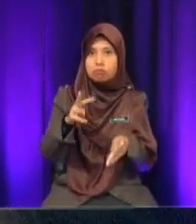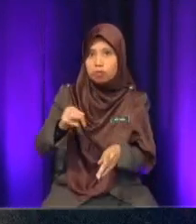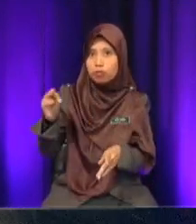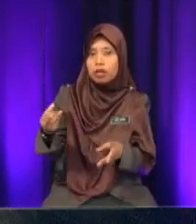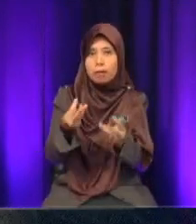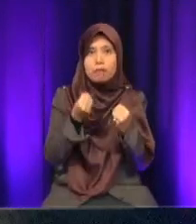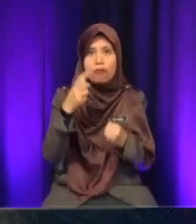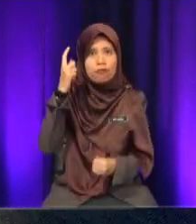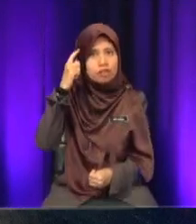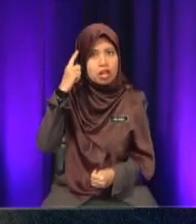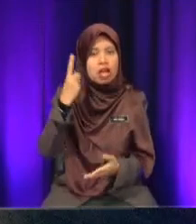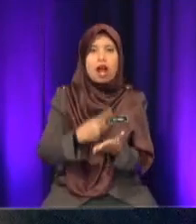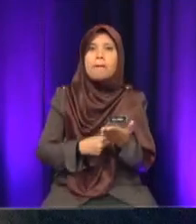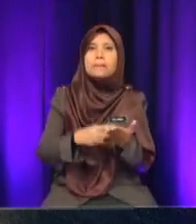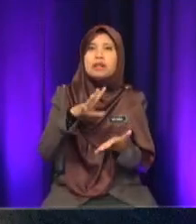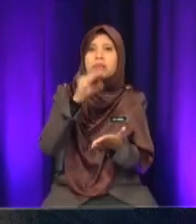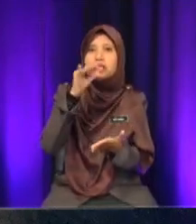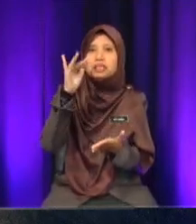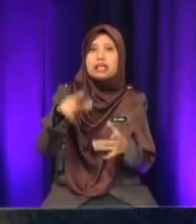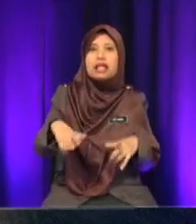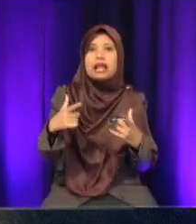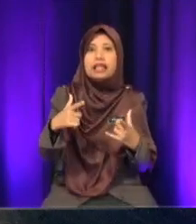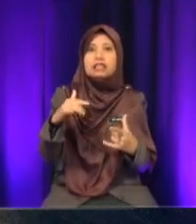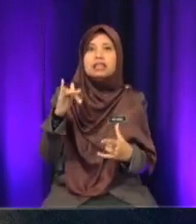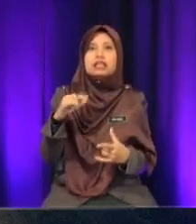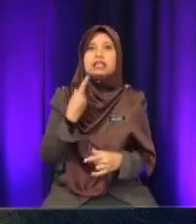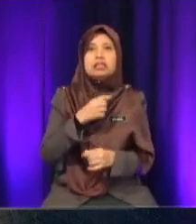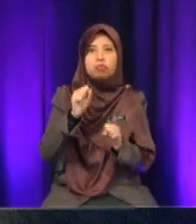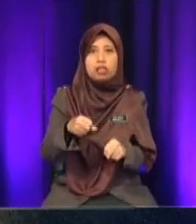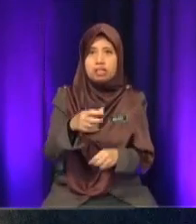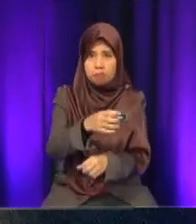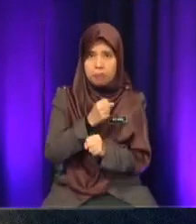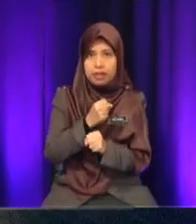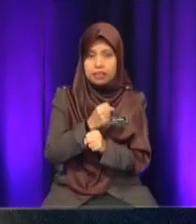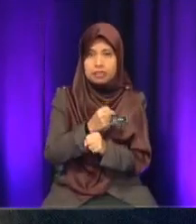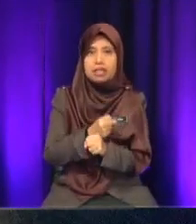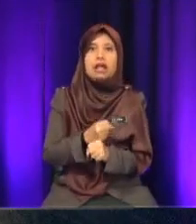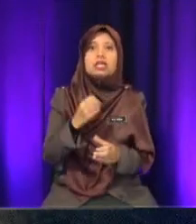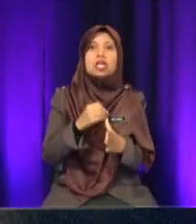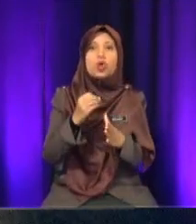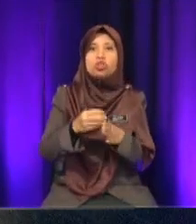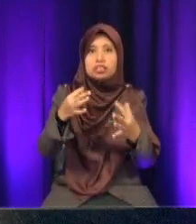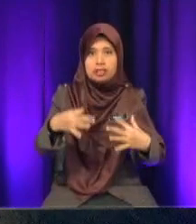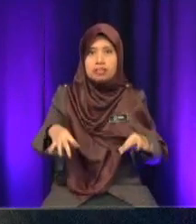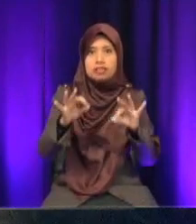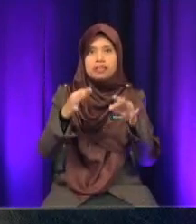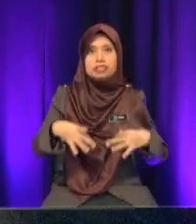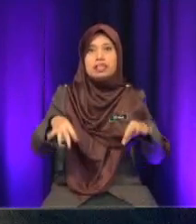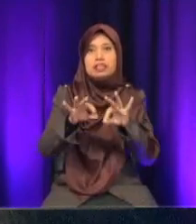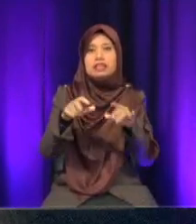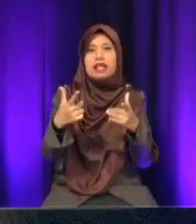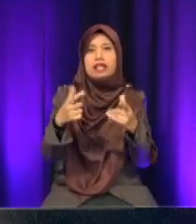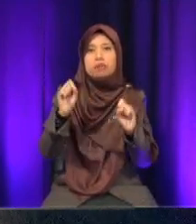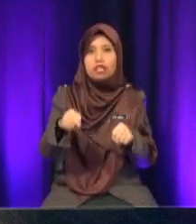lagi apakah pengajaran lain yang beliau belajar dari cerita Molly yang sombong tadi atau dari cita-cita lain Ah pikir-pikirlah sekarang